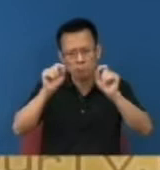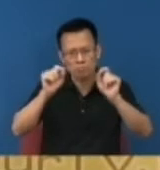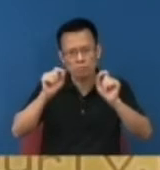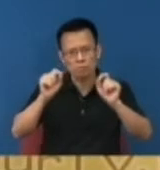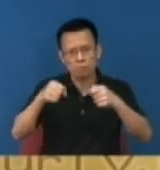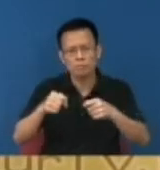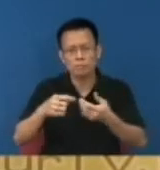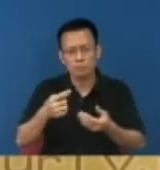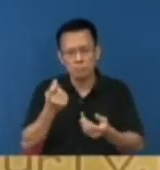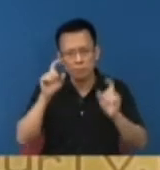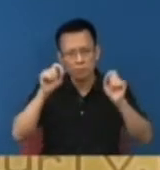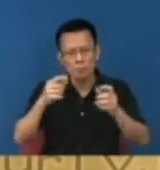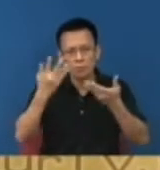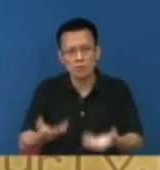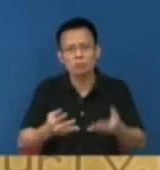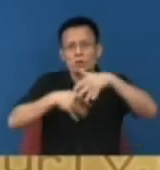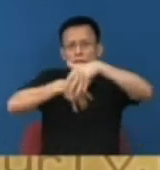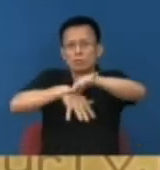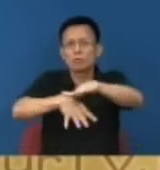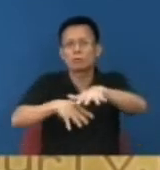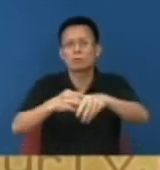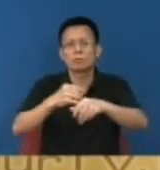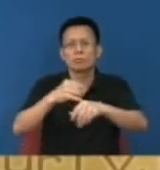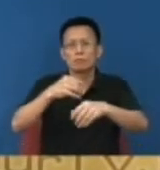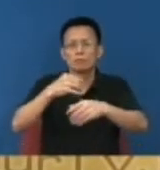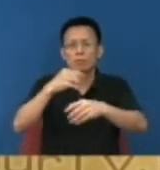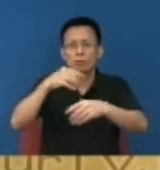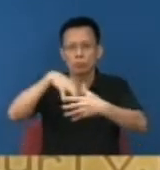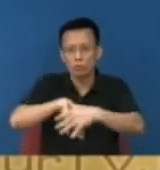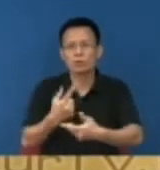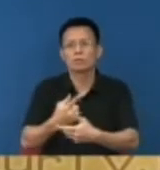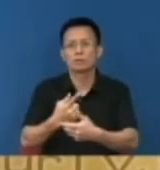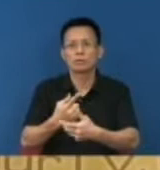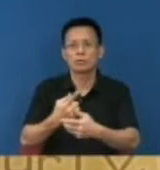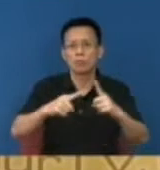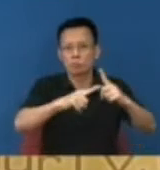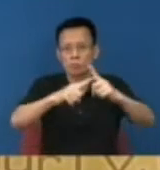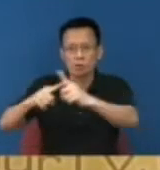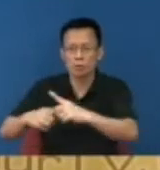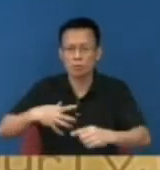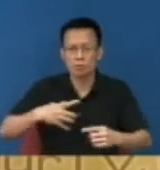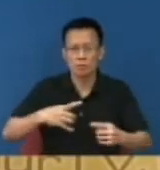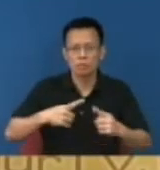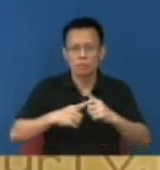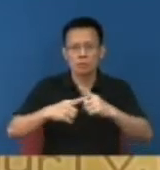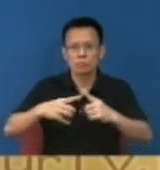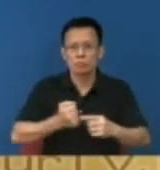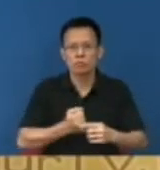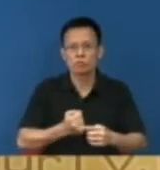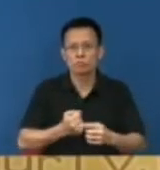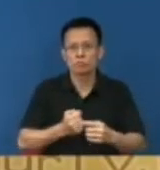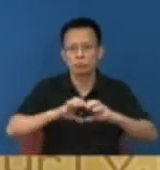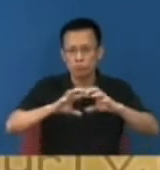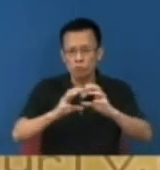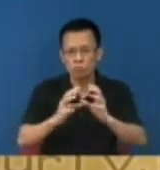解喺今日嘅遊行裏面竟然間係由一個民間人權陣線去舉，即係呢個舉